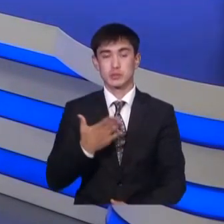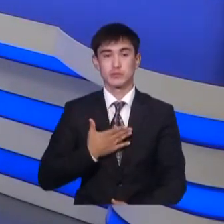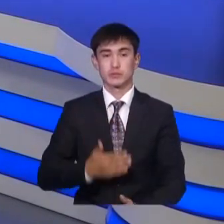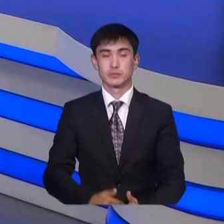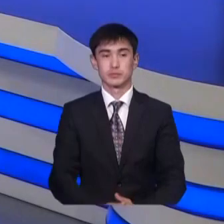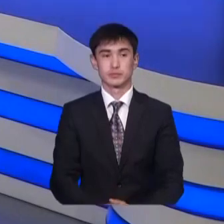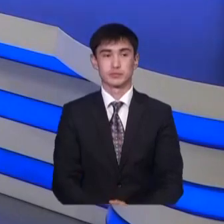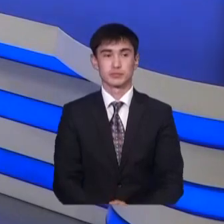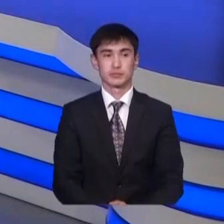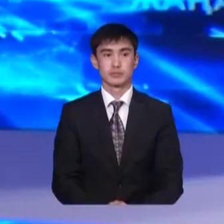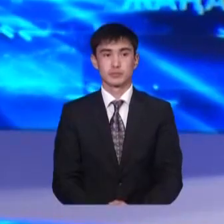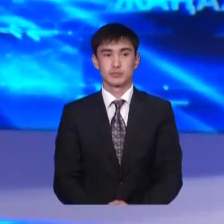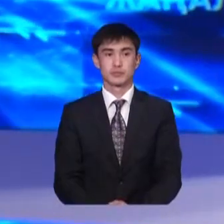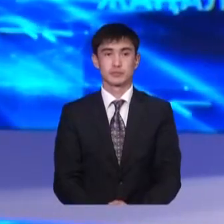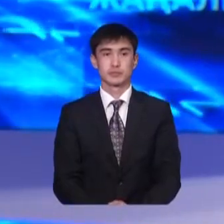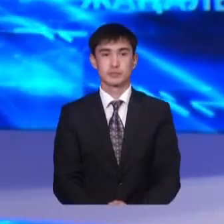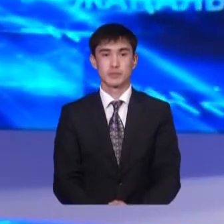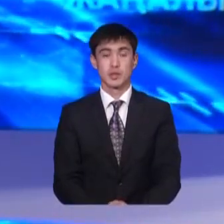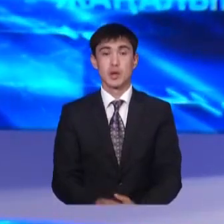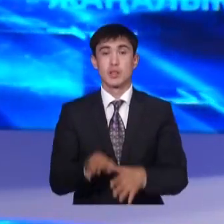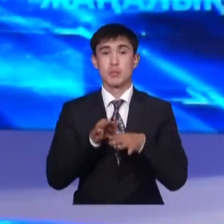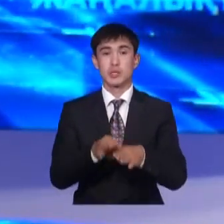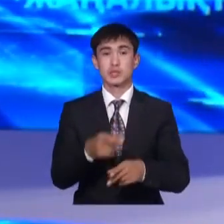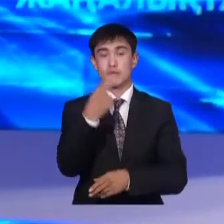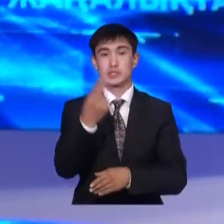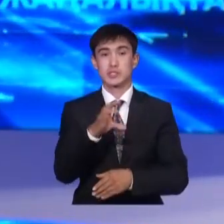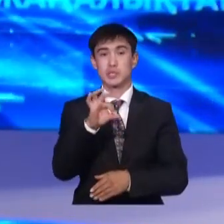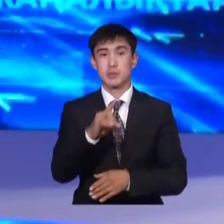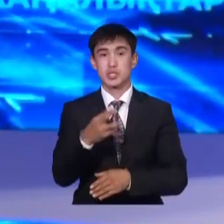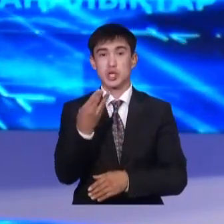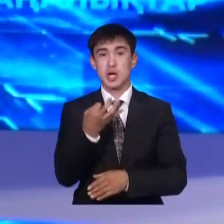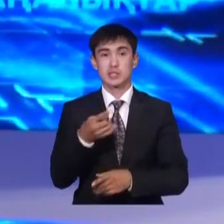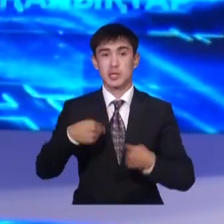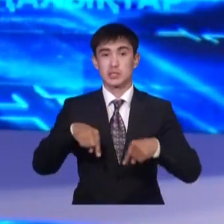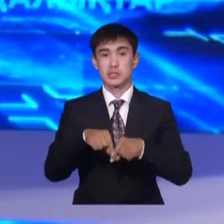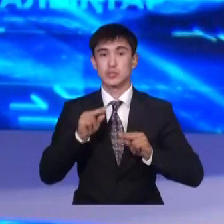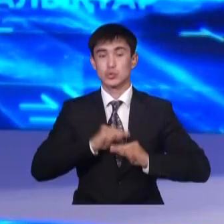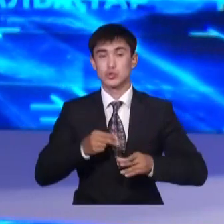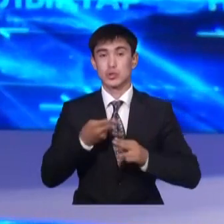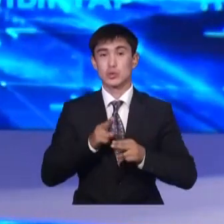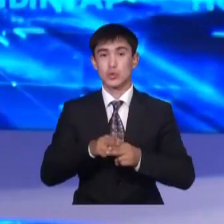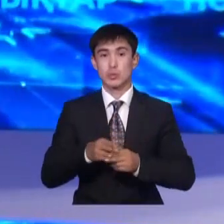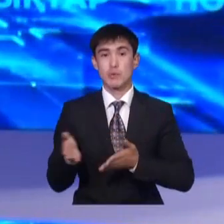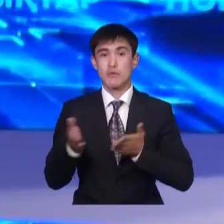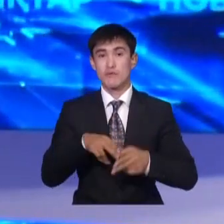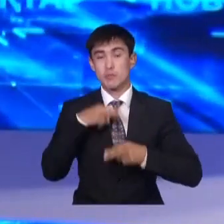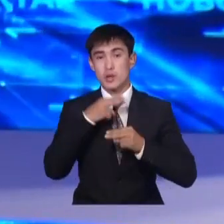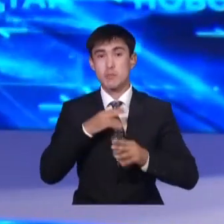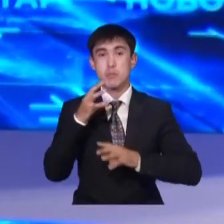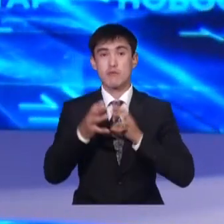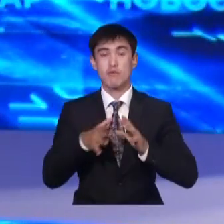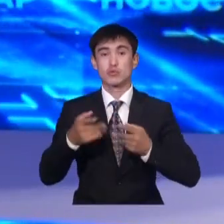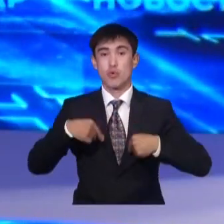осуществляет Даурен Абдрасилов. На прошедшем в Астане саммите Шанхайской организации сотрудничества, который привлек